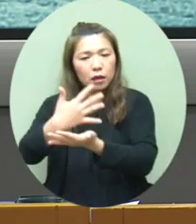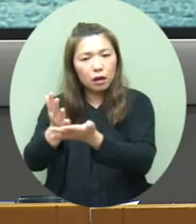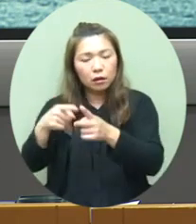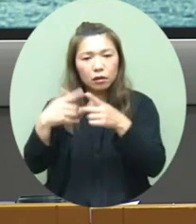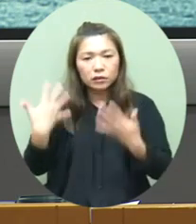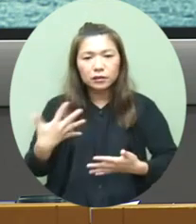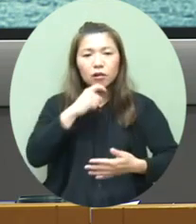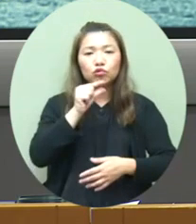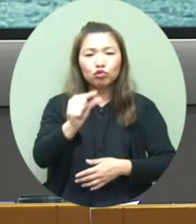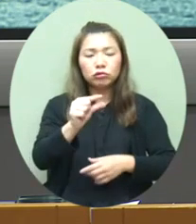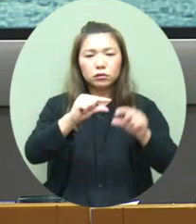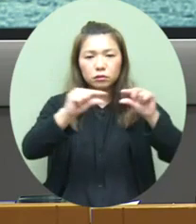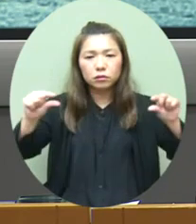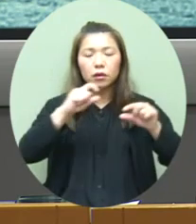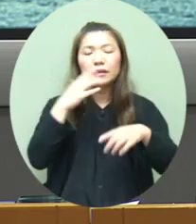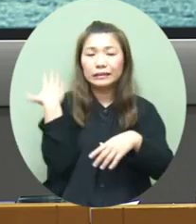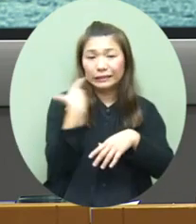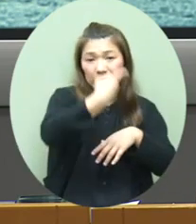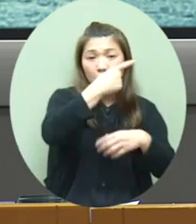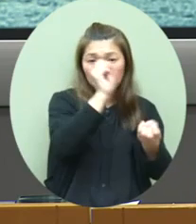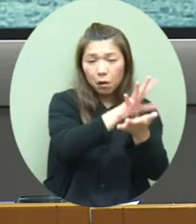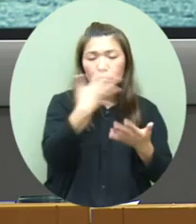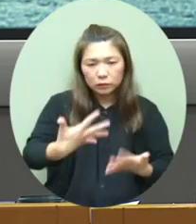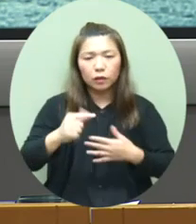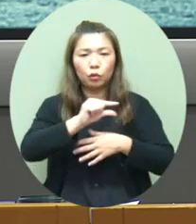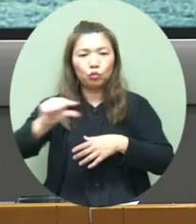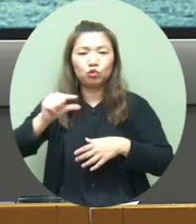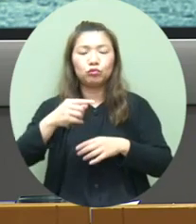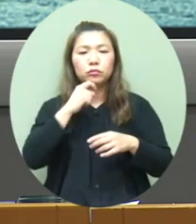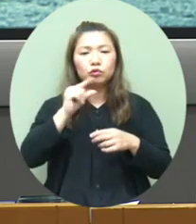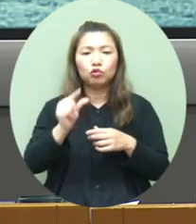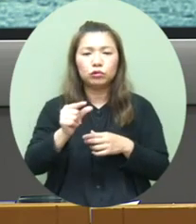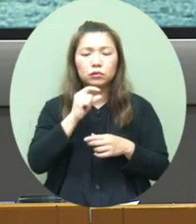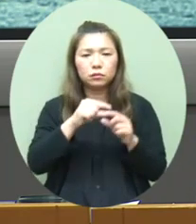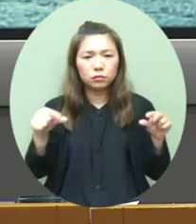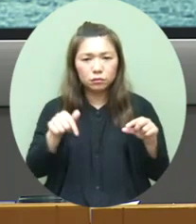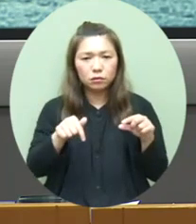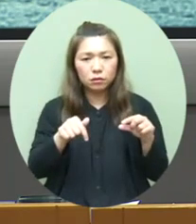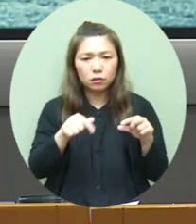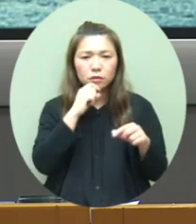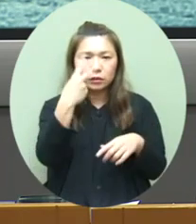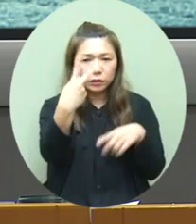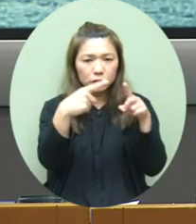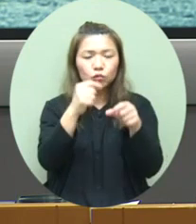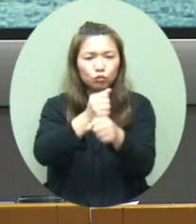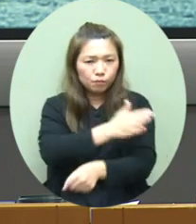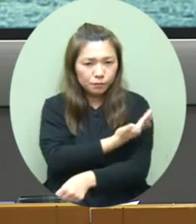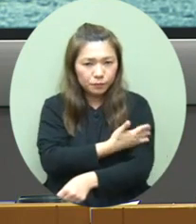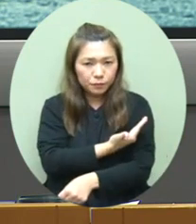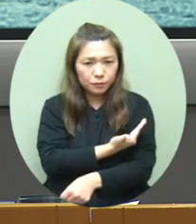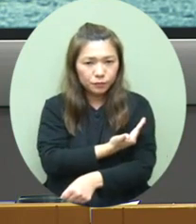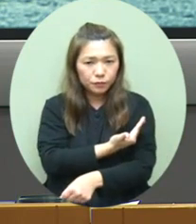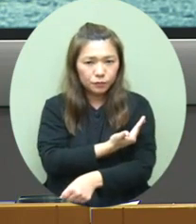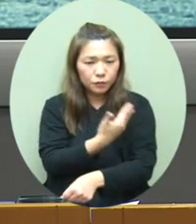地下嗰層，當時嗰層就喺1樓咯。而家地下嗰層咧就係有2個工作人員啦，同